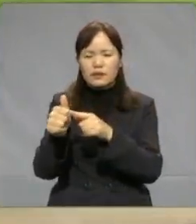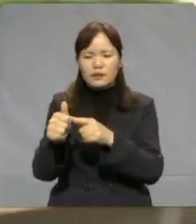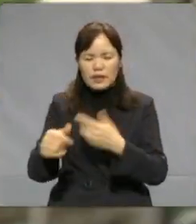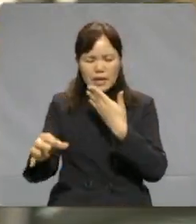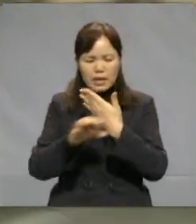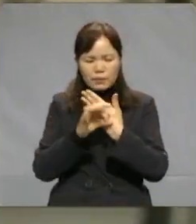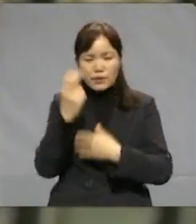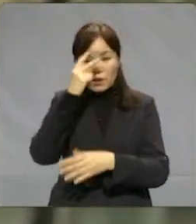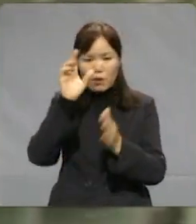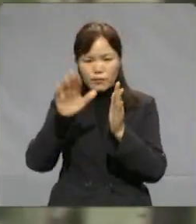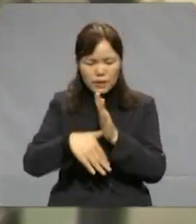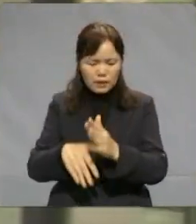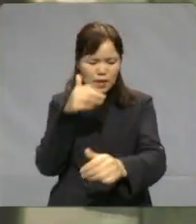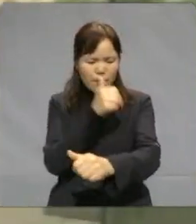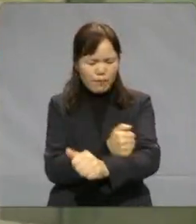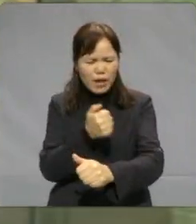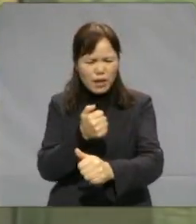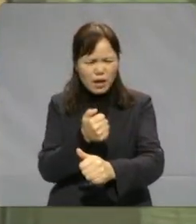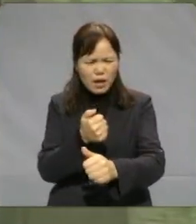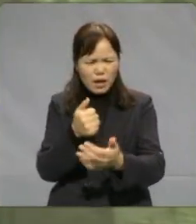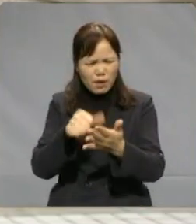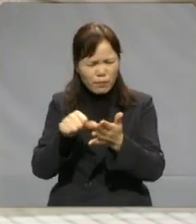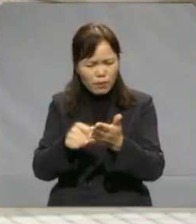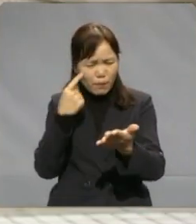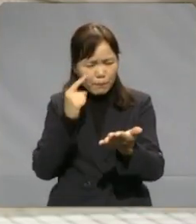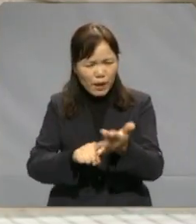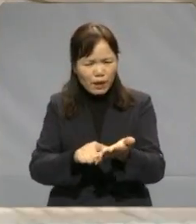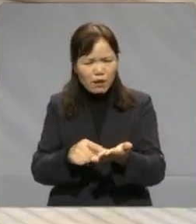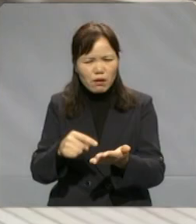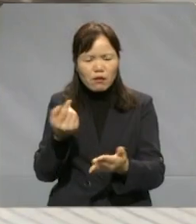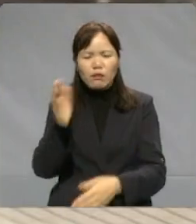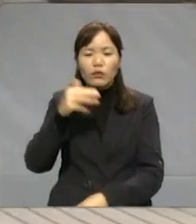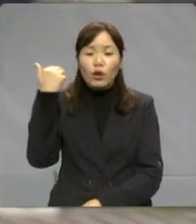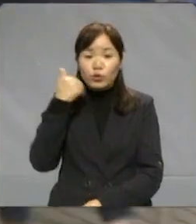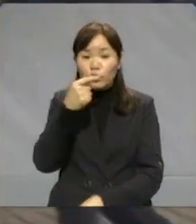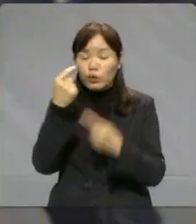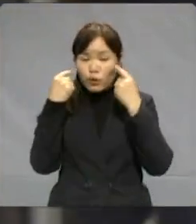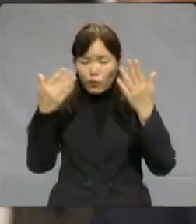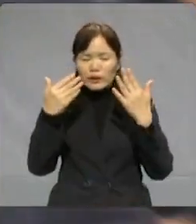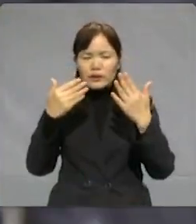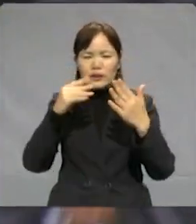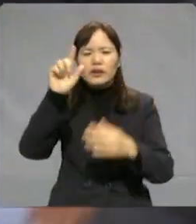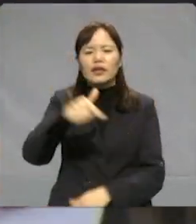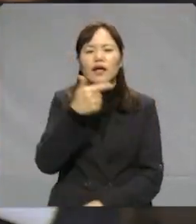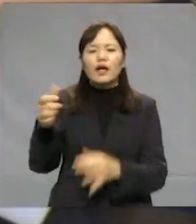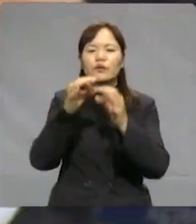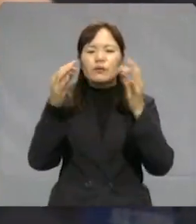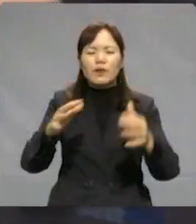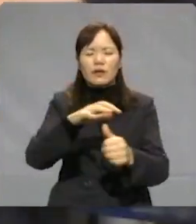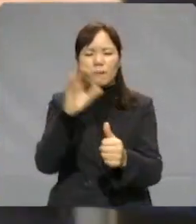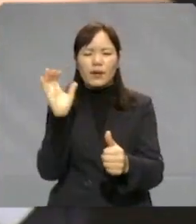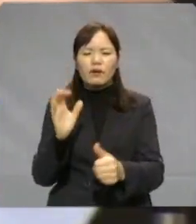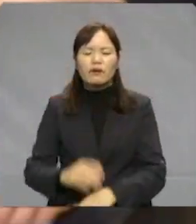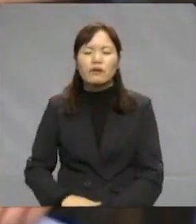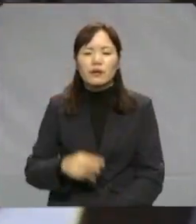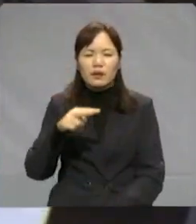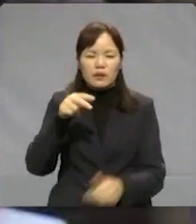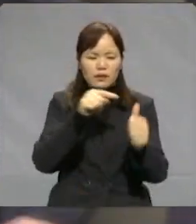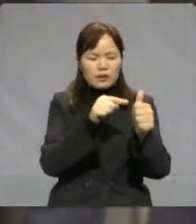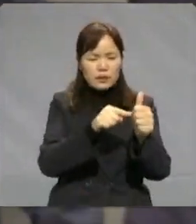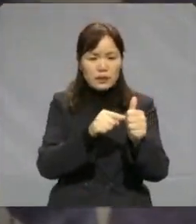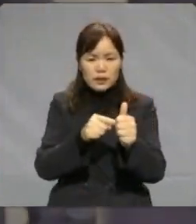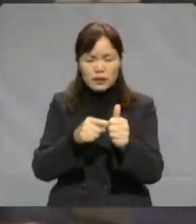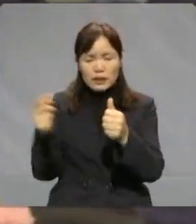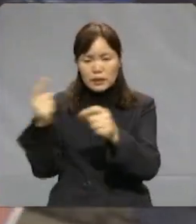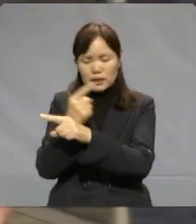간이 검사에서 마약 성분이 나왔지만 신원이 보증됐다는 이유로 하루 만에 석방됐습니다. 신 씨는 시술한